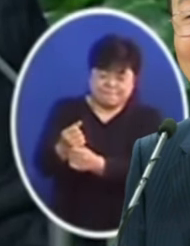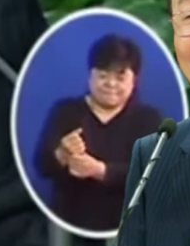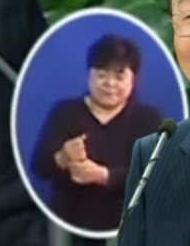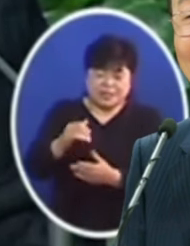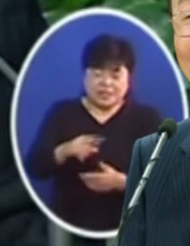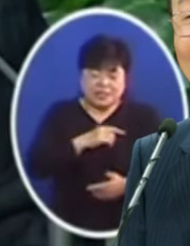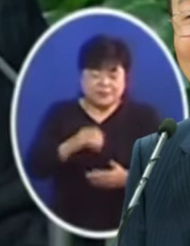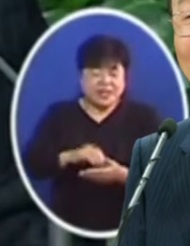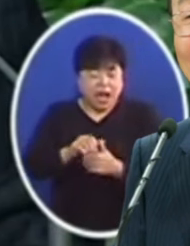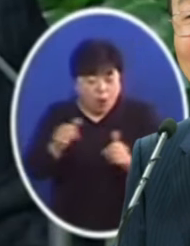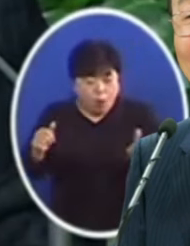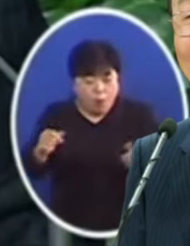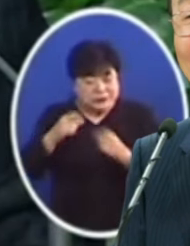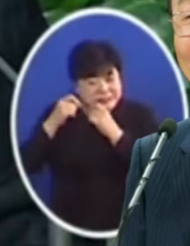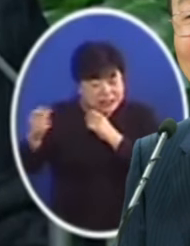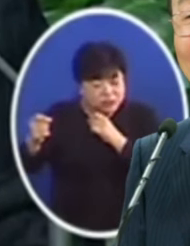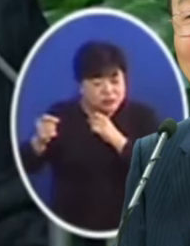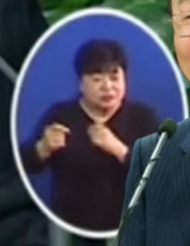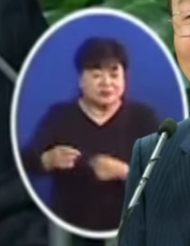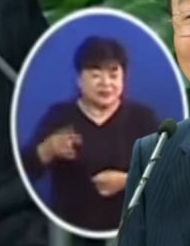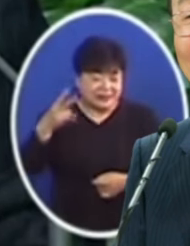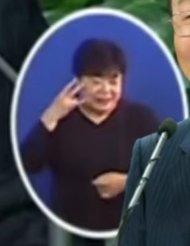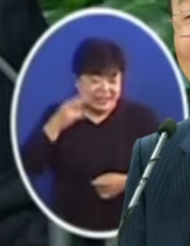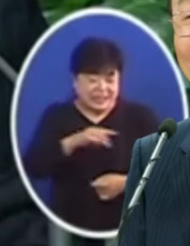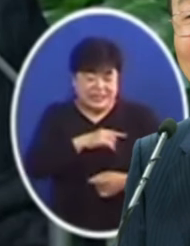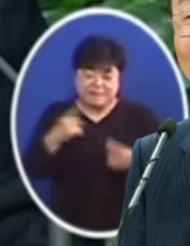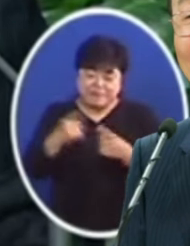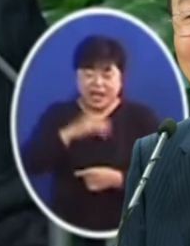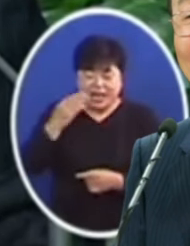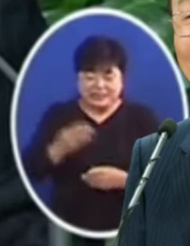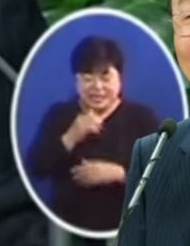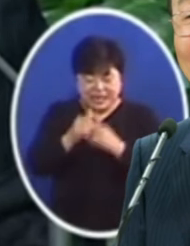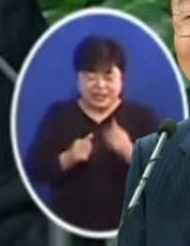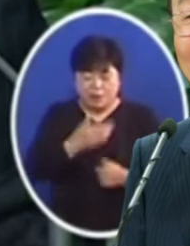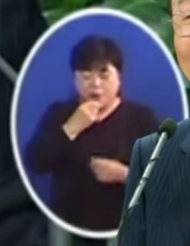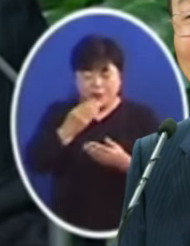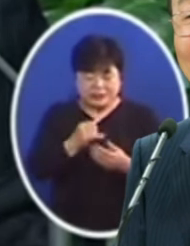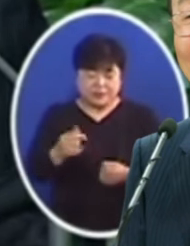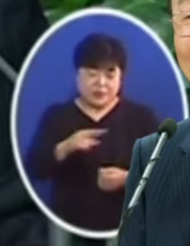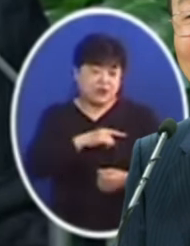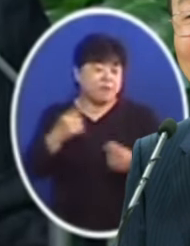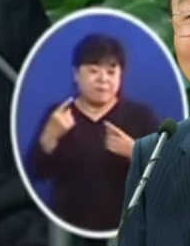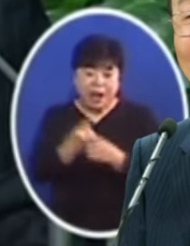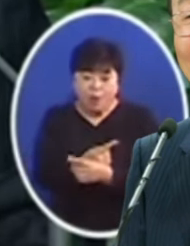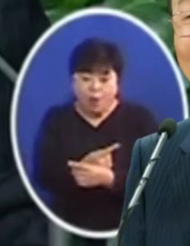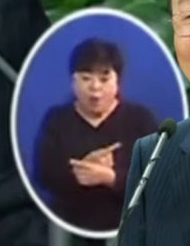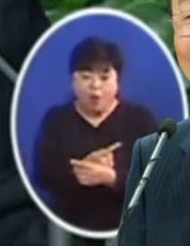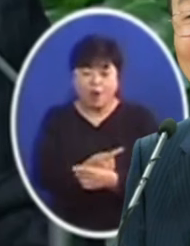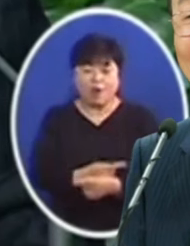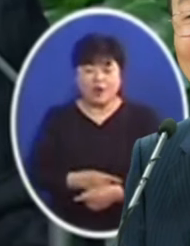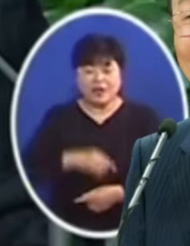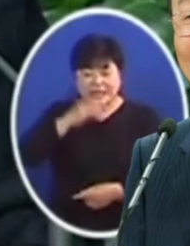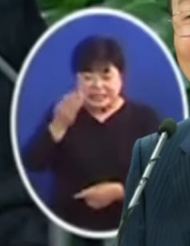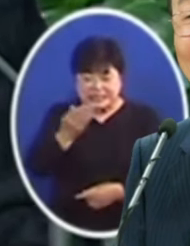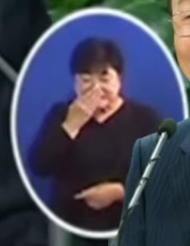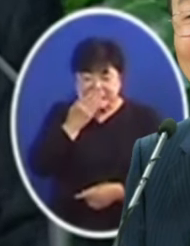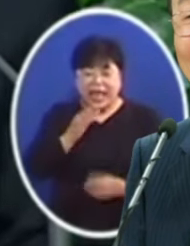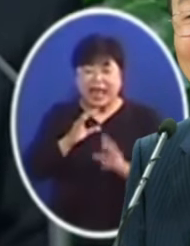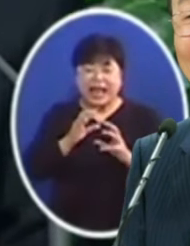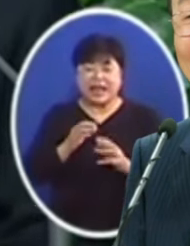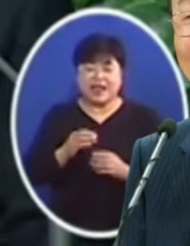야곱이지, 사기꾼이지. 예, 이제 이름을 이스라엘, 하나님이 복받은 사람으로 바꾸어라. 그 이스라엘로 이름을